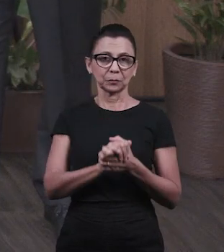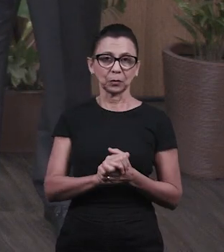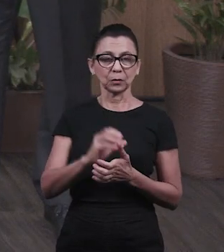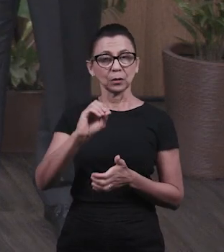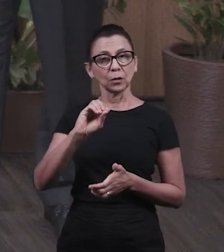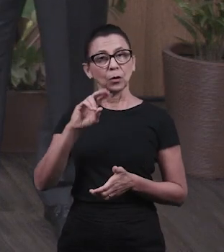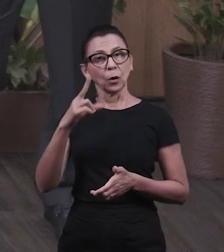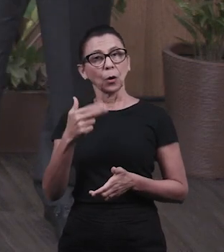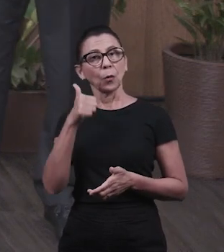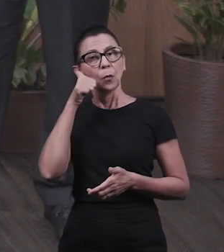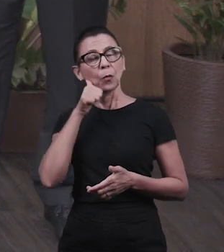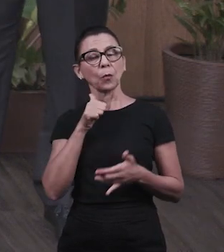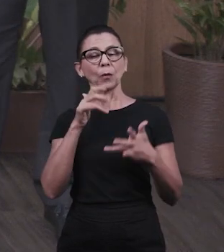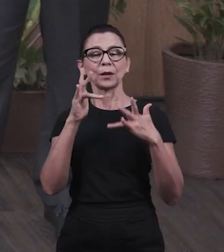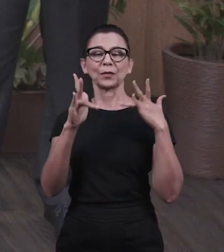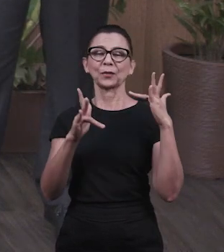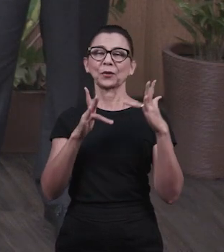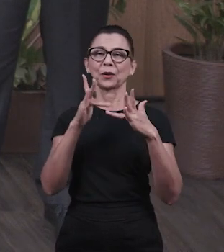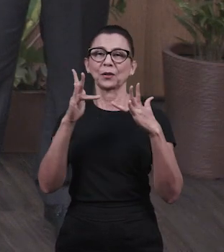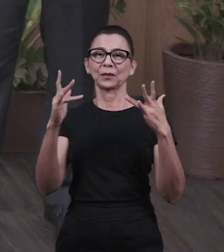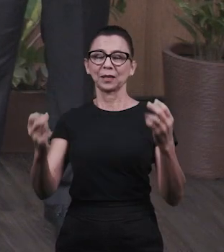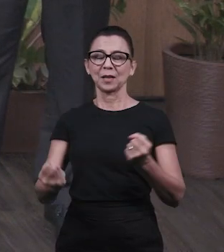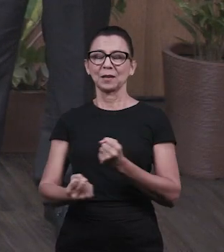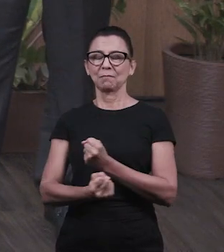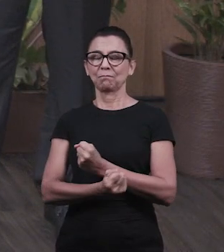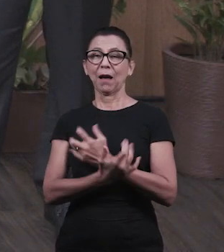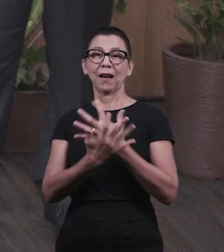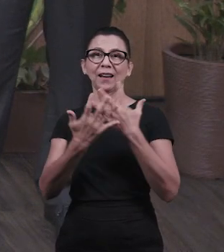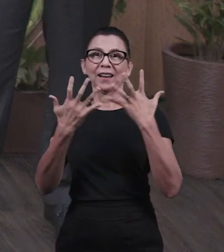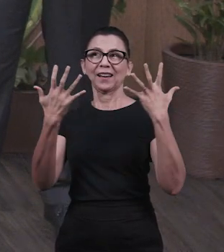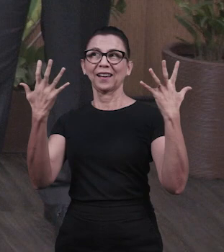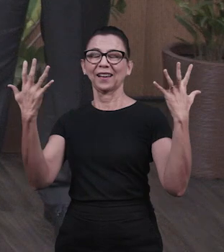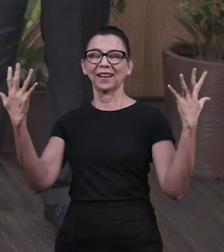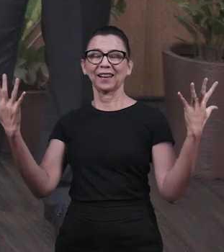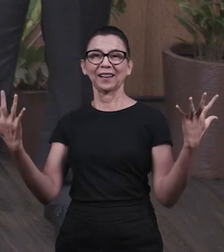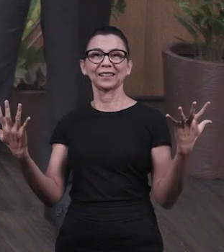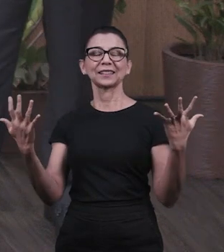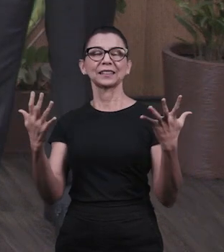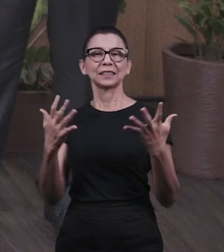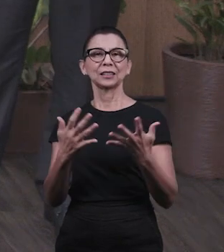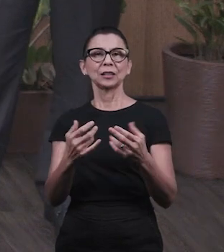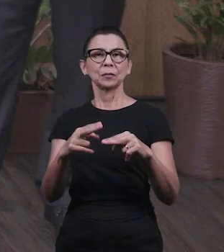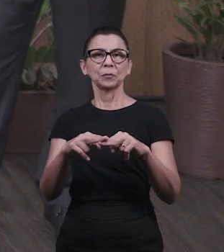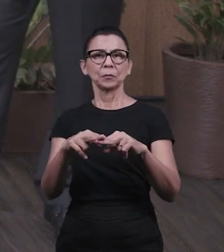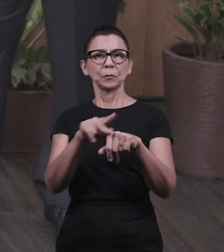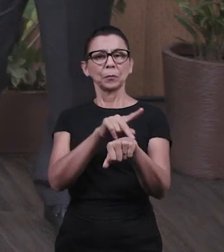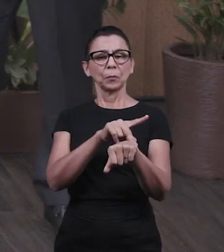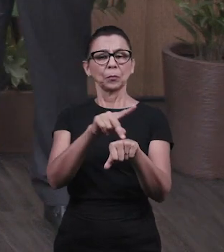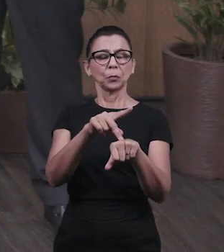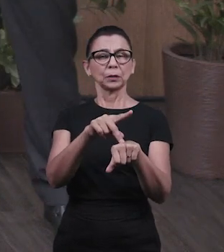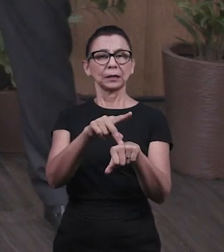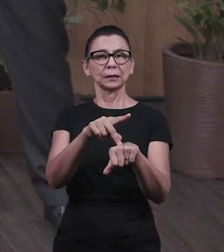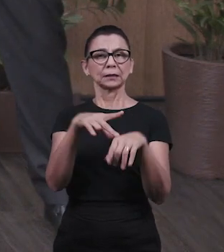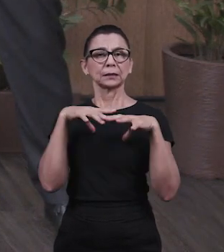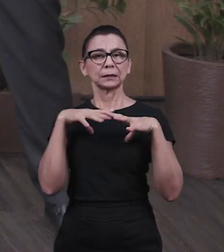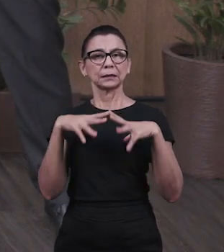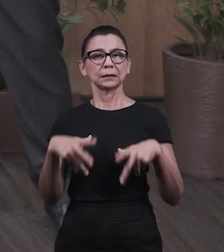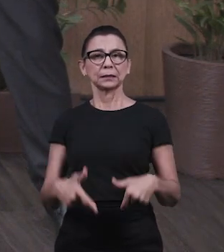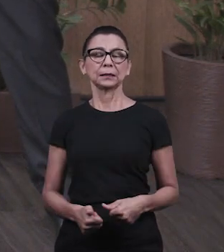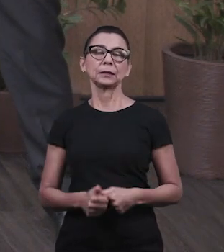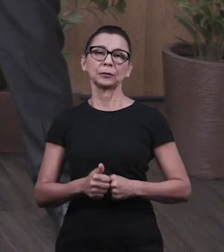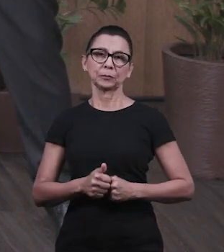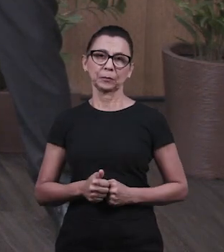которая сияет своей чистотой, она оправдана и омыта посредством силы крови